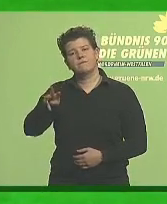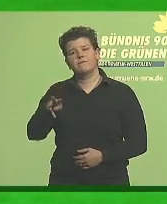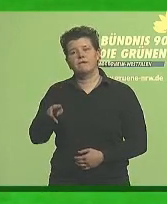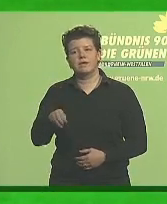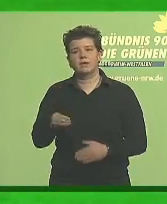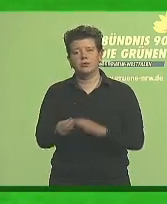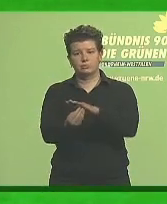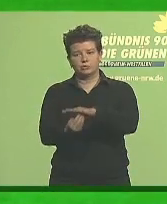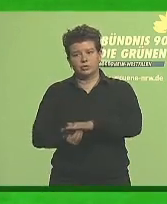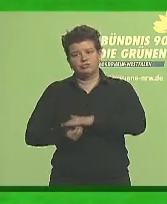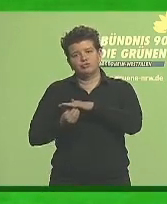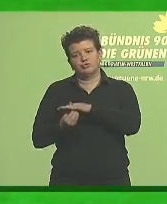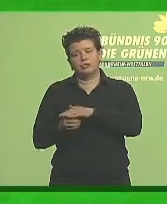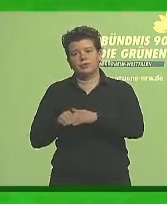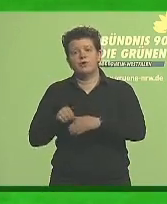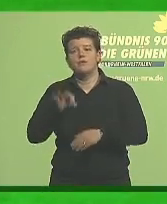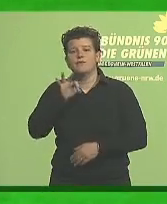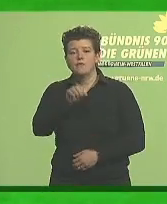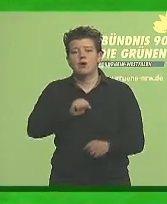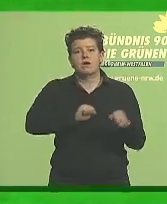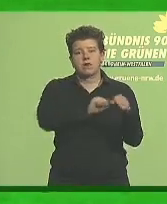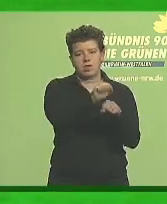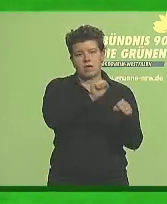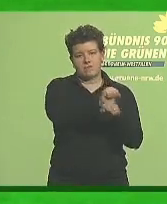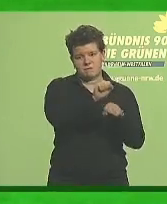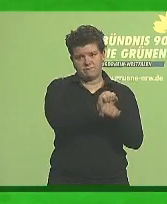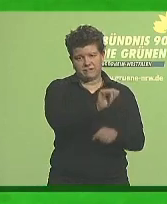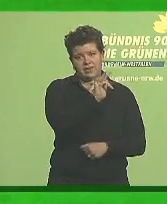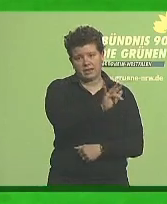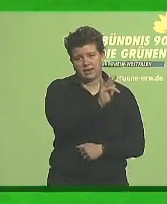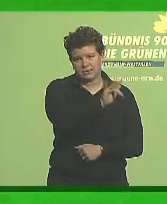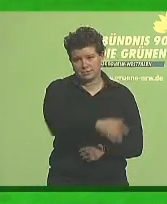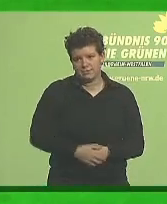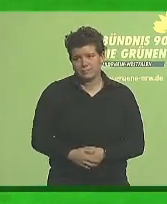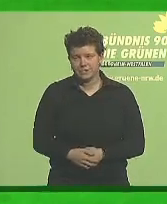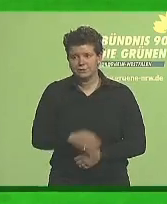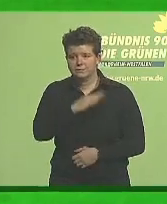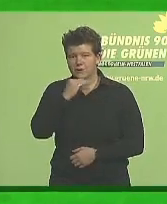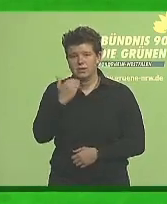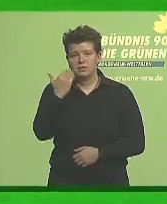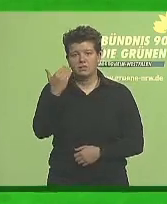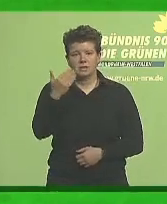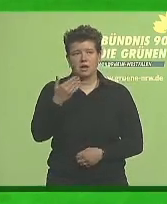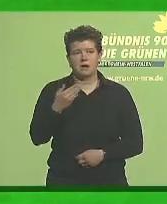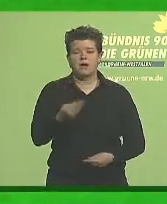Landespartei, in der nordrhein-westfälischen Landespartei habe. Ich danke für eure Einladung.